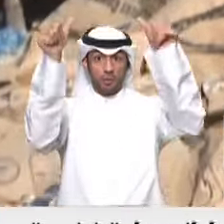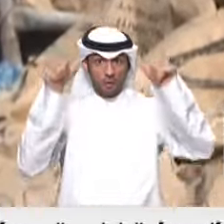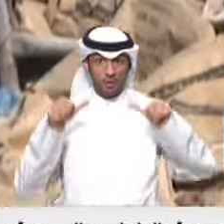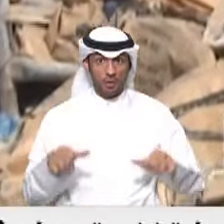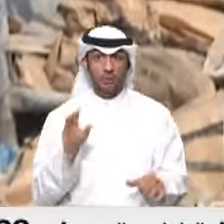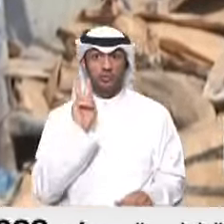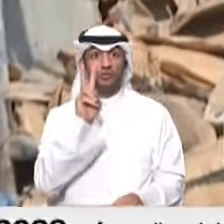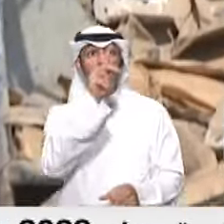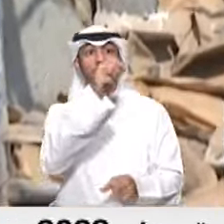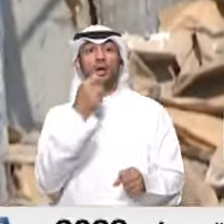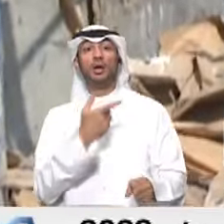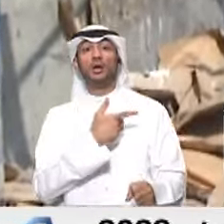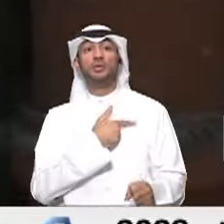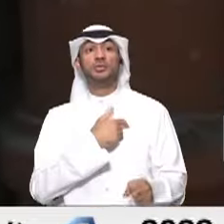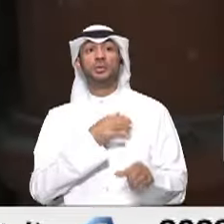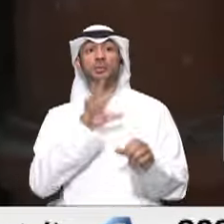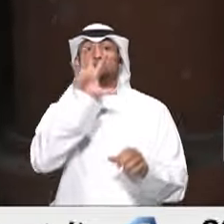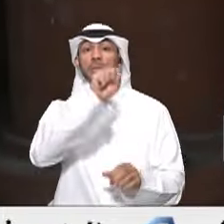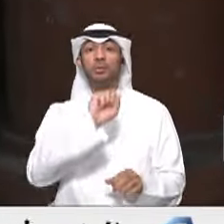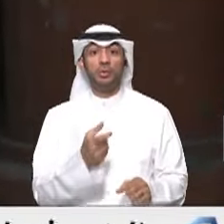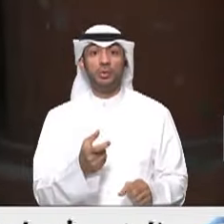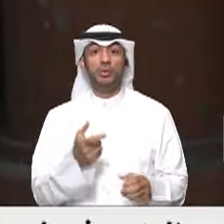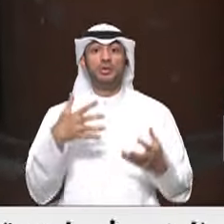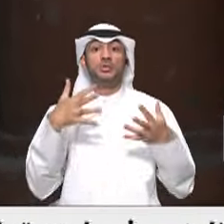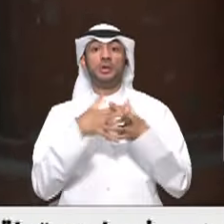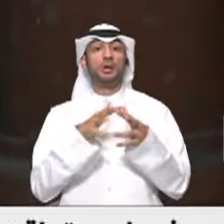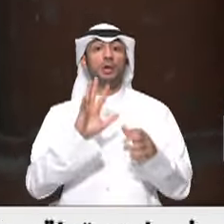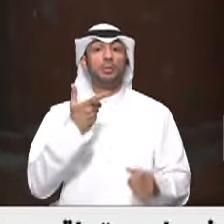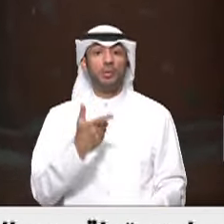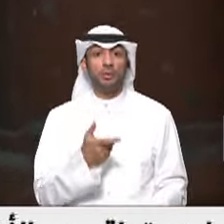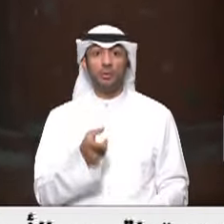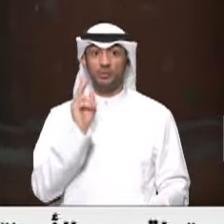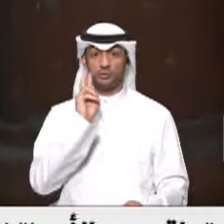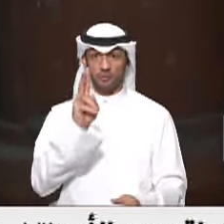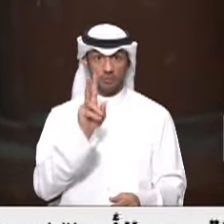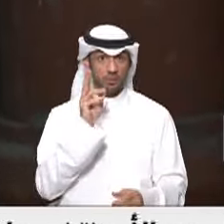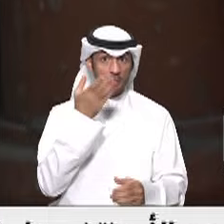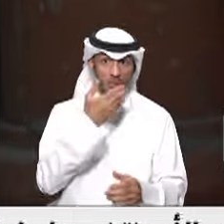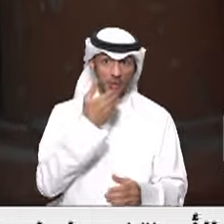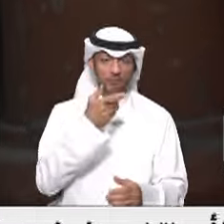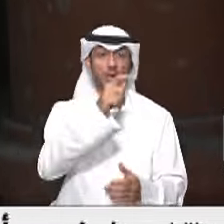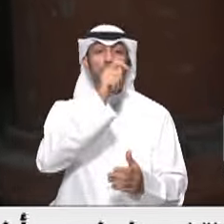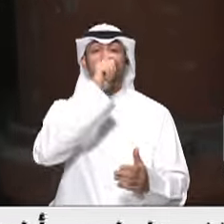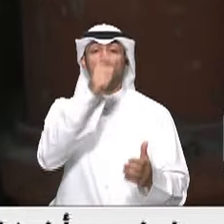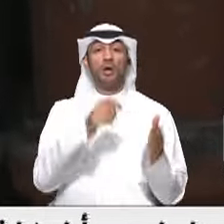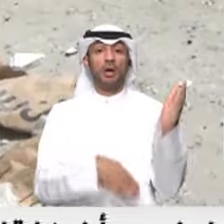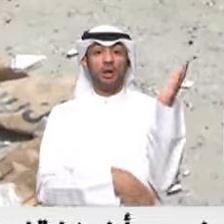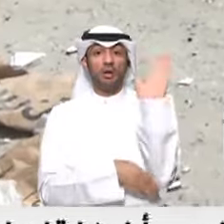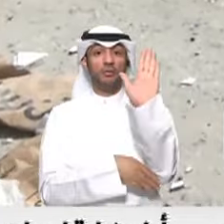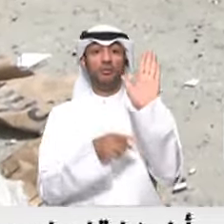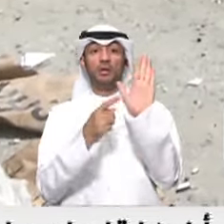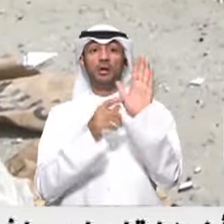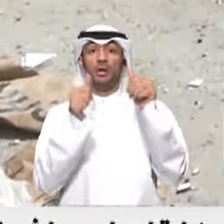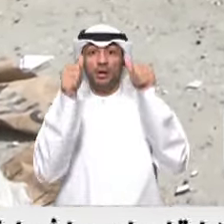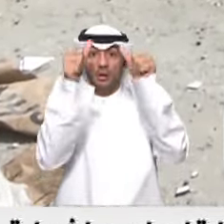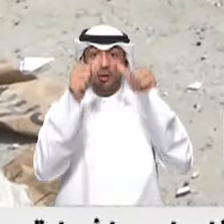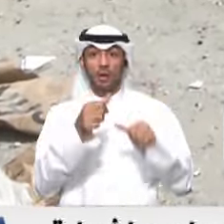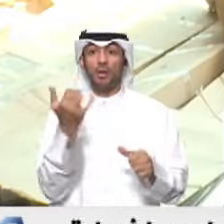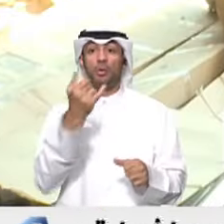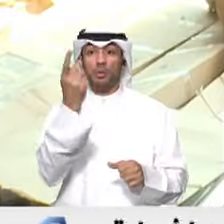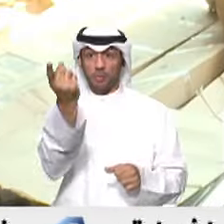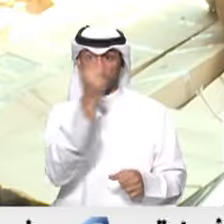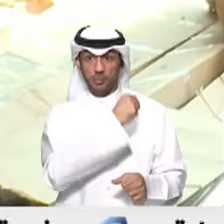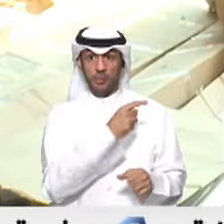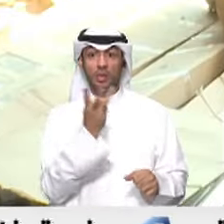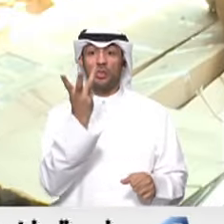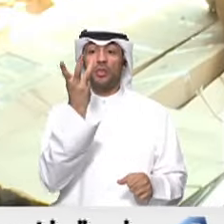والشركه فعليه قامت البلديه بوضع المخالفه لمراجعتها في مده اقصاها ثلاثه ايام